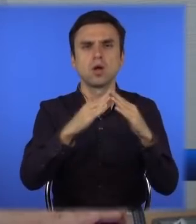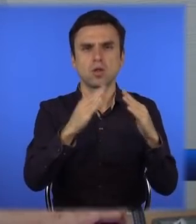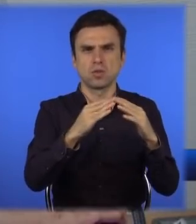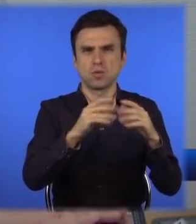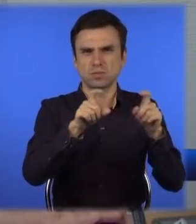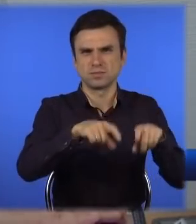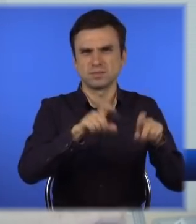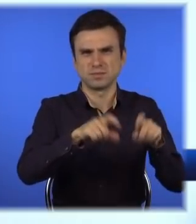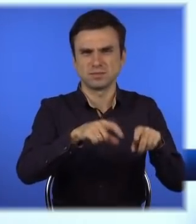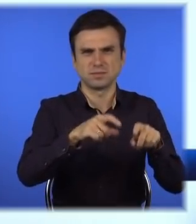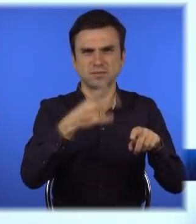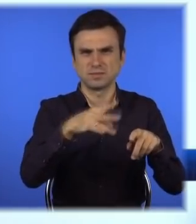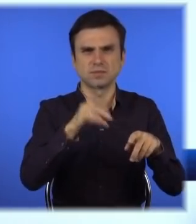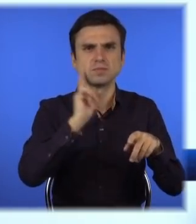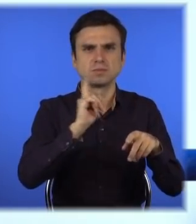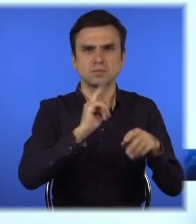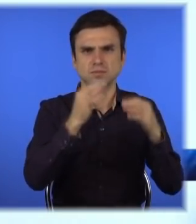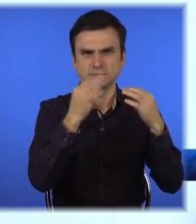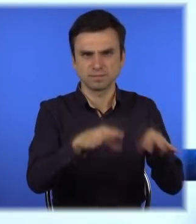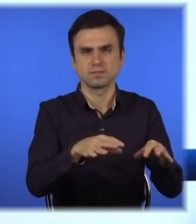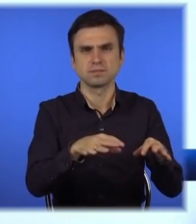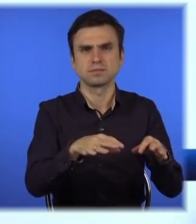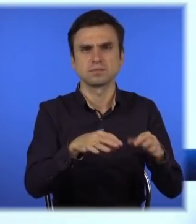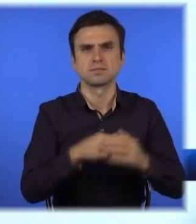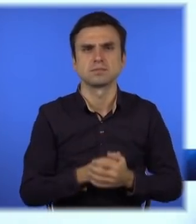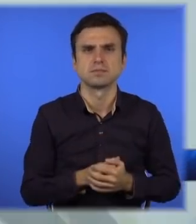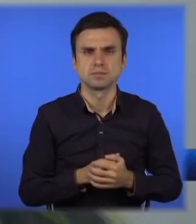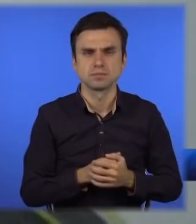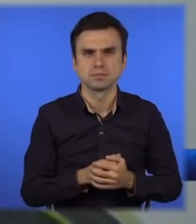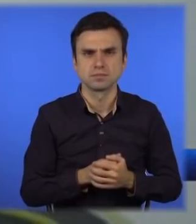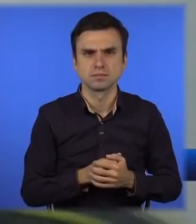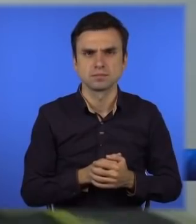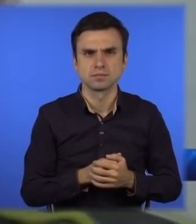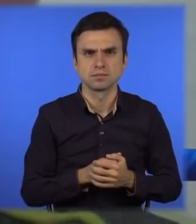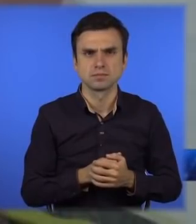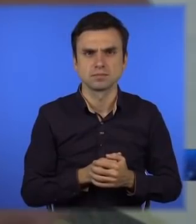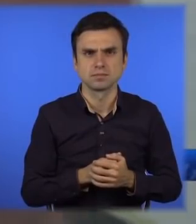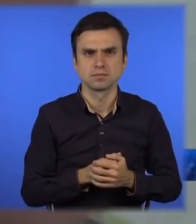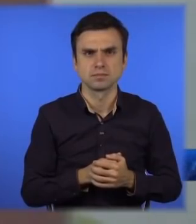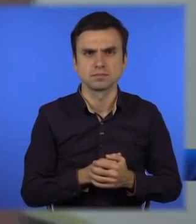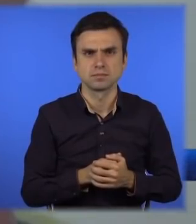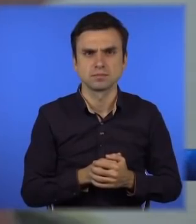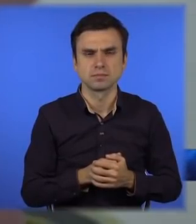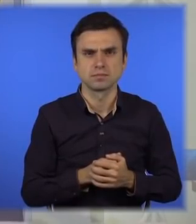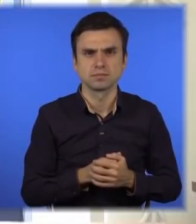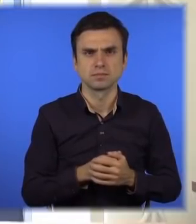обвинуваченого. Прокурор же наполягав на подовженні домашнього арешту, адже Островський вже намагався втекти з